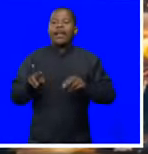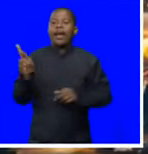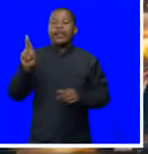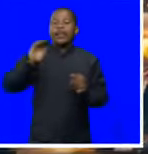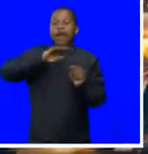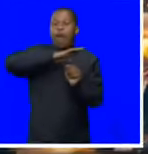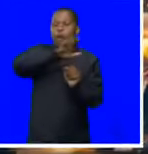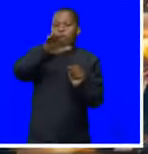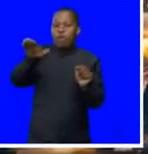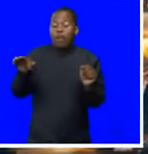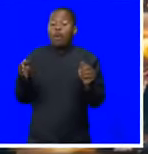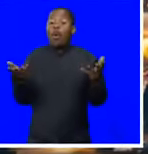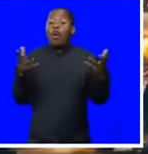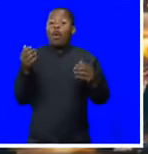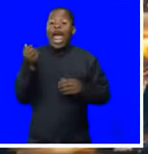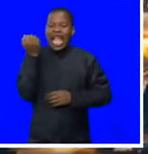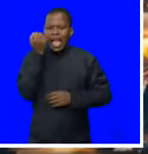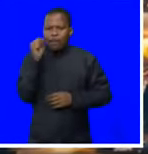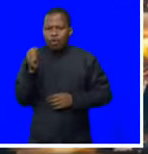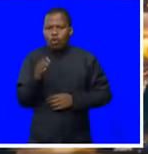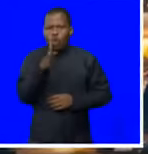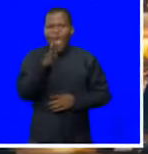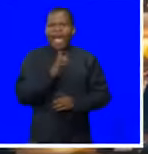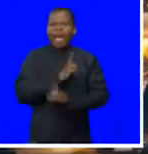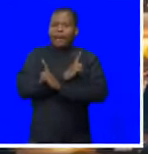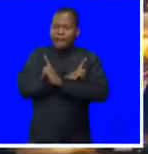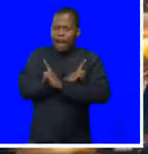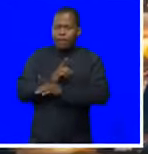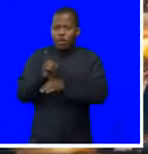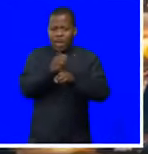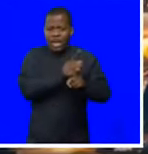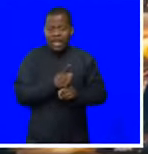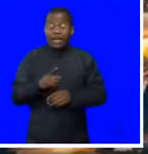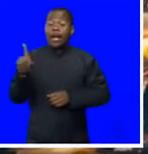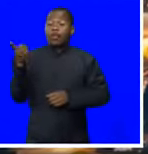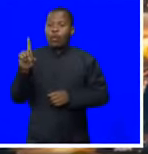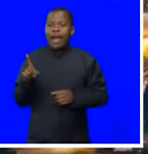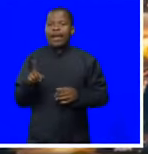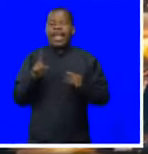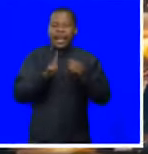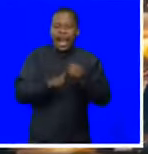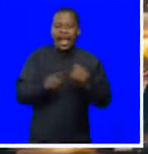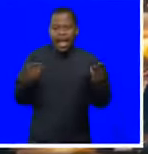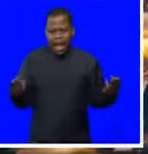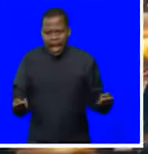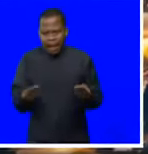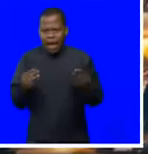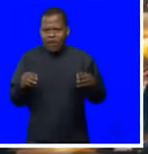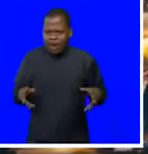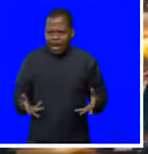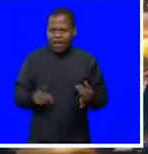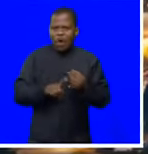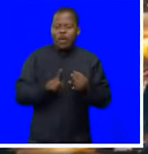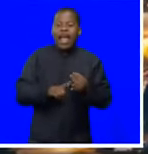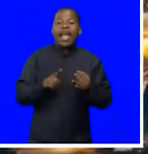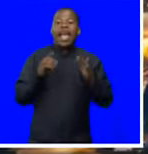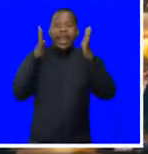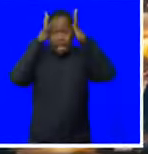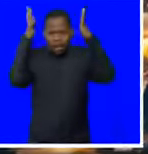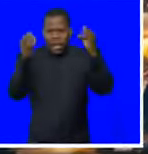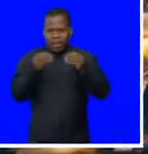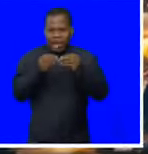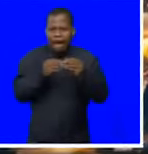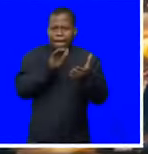ngetindlela labangasebenzisana kangcono ngato. Kanti komphathi welibhangele Swatini Bank indlunkulu nozizwe emlela uthi ke